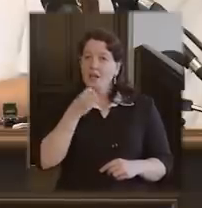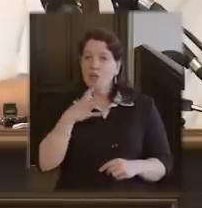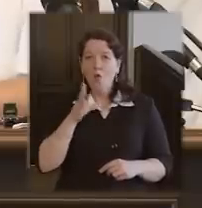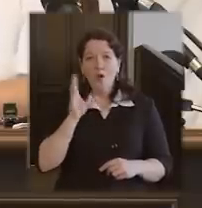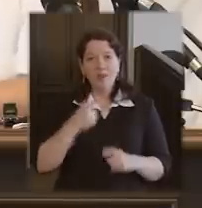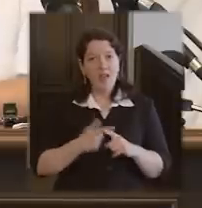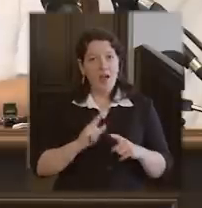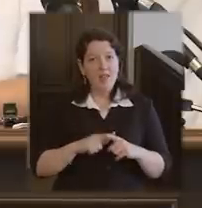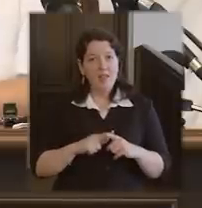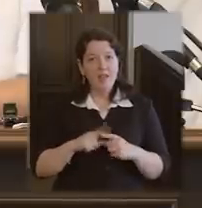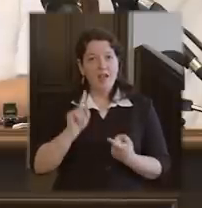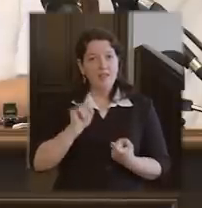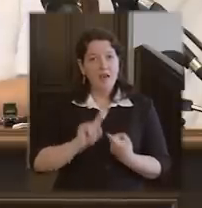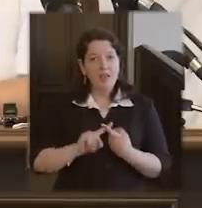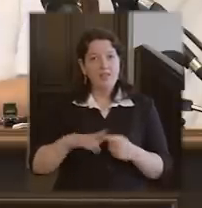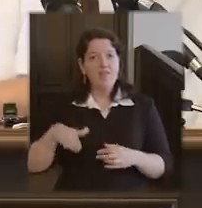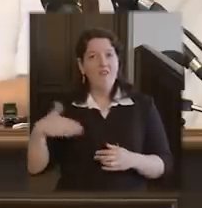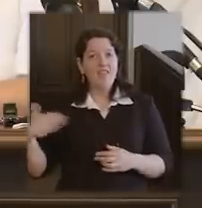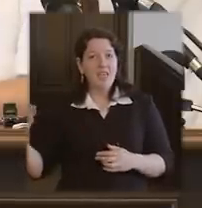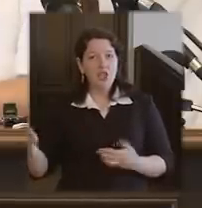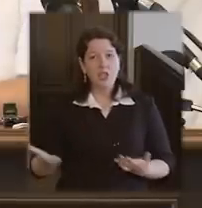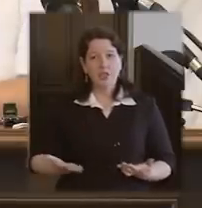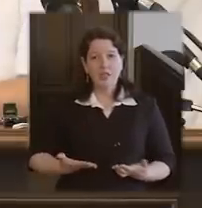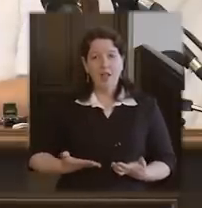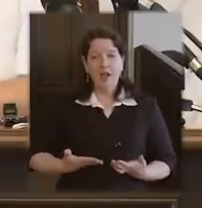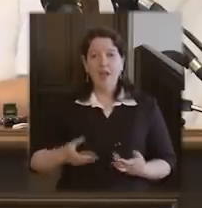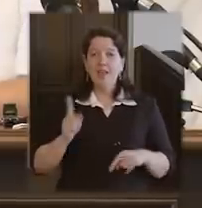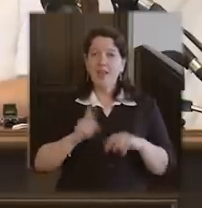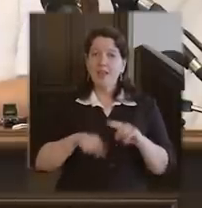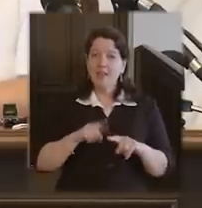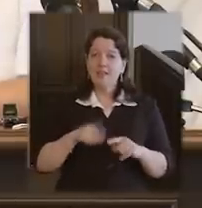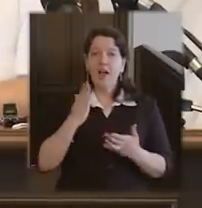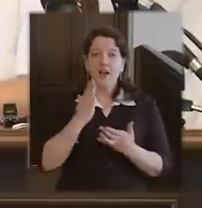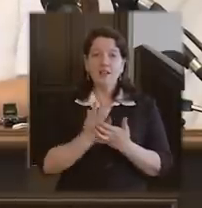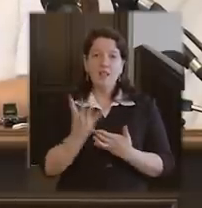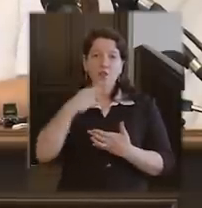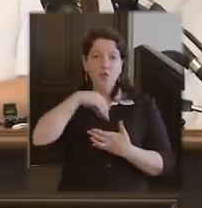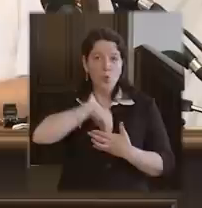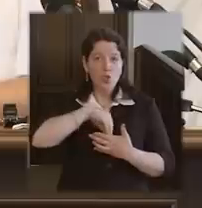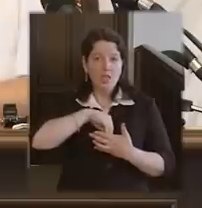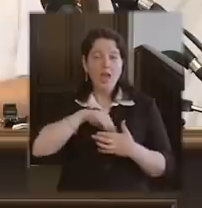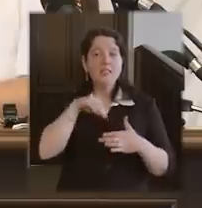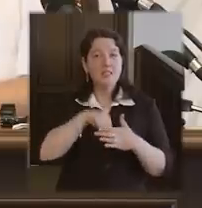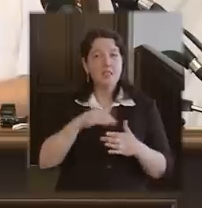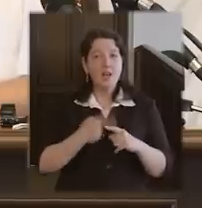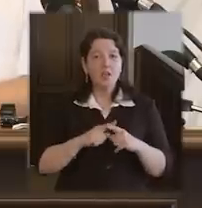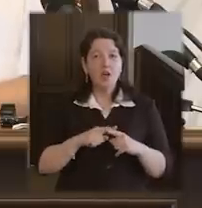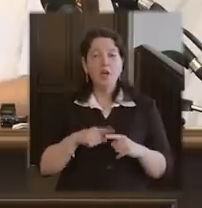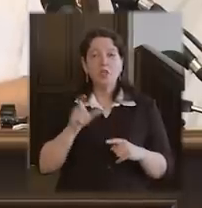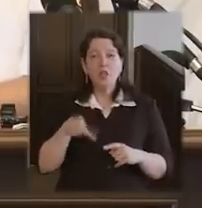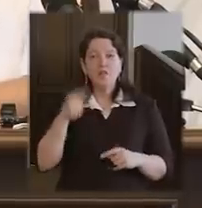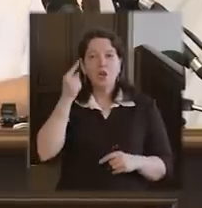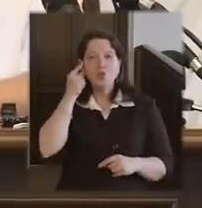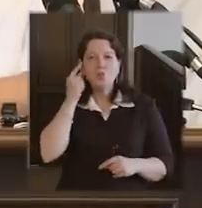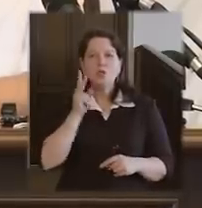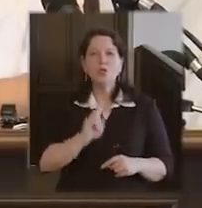хорошо, это когда это во внешней жизни моей встречается. Иногда и в отношении внутреннего состояния тоже